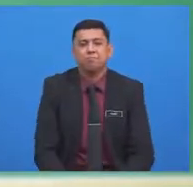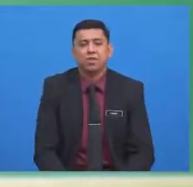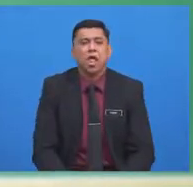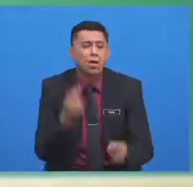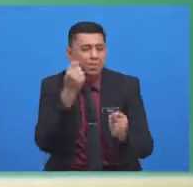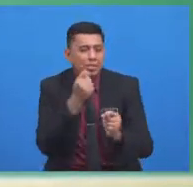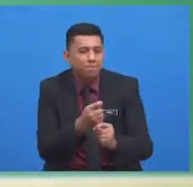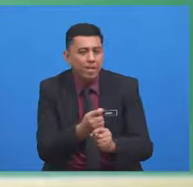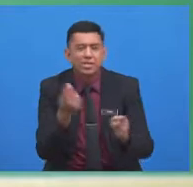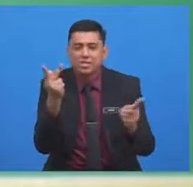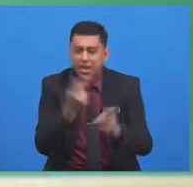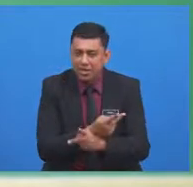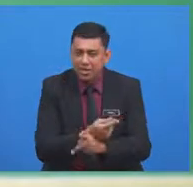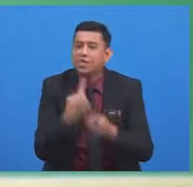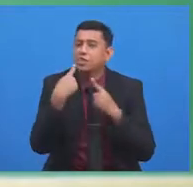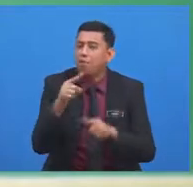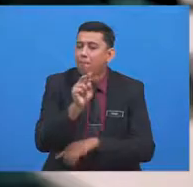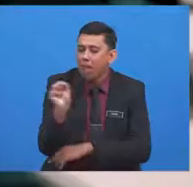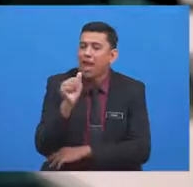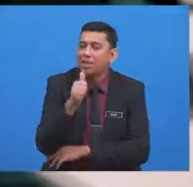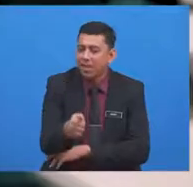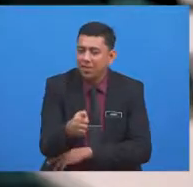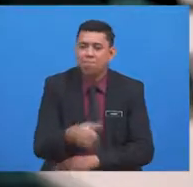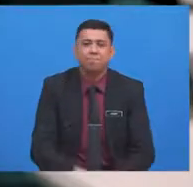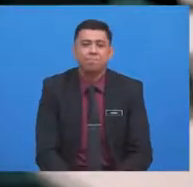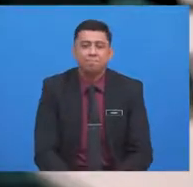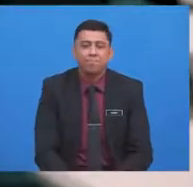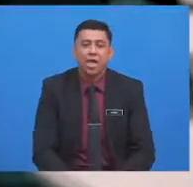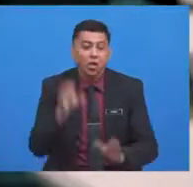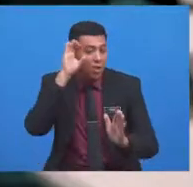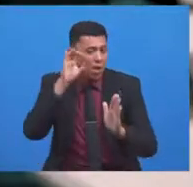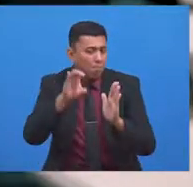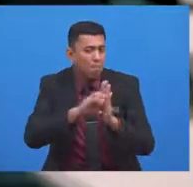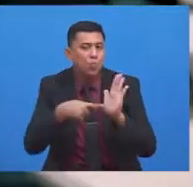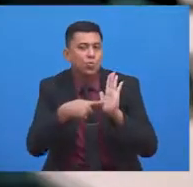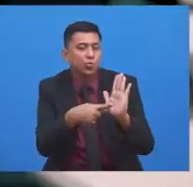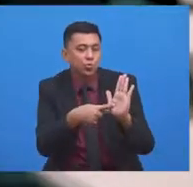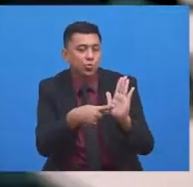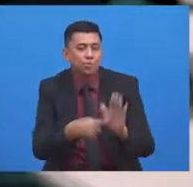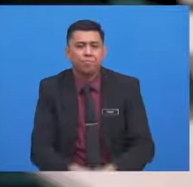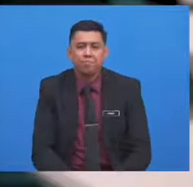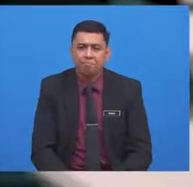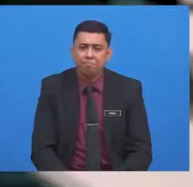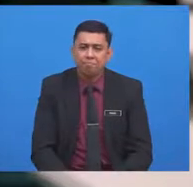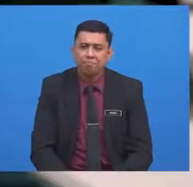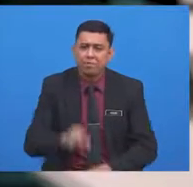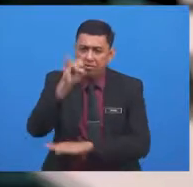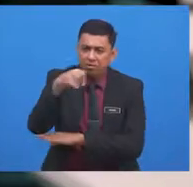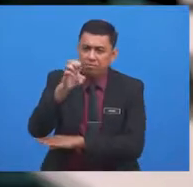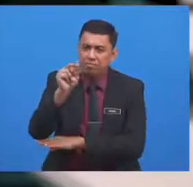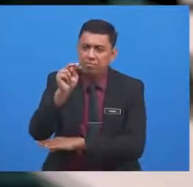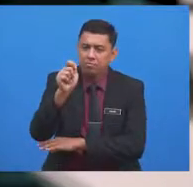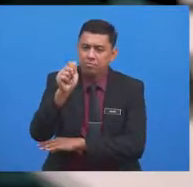Tepat sekali jawapan pelajar. Gambar tersebut menunjukkan jentera yang digunakan oleh